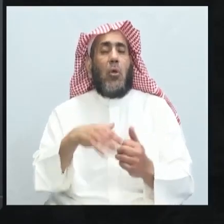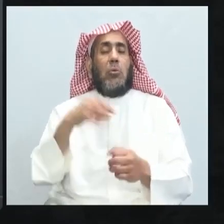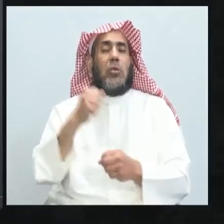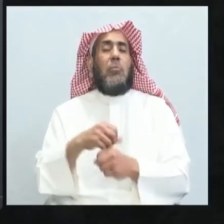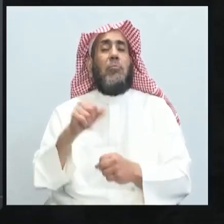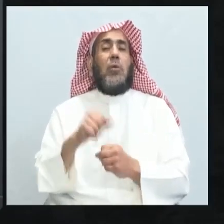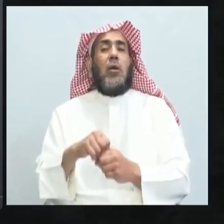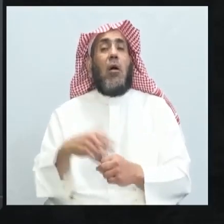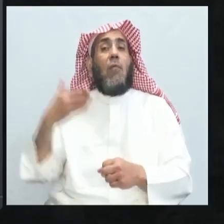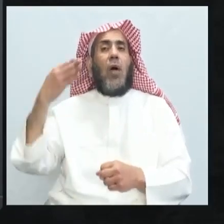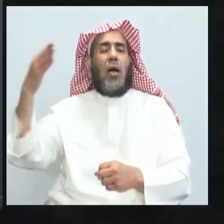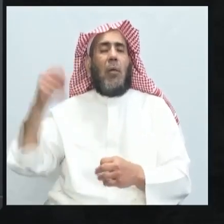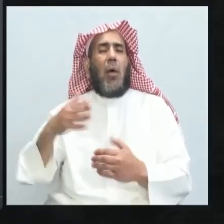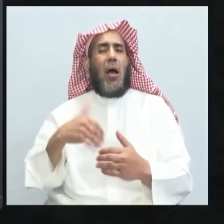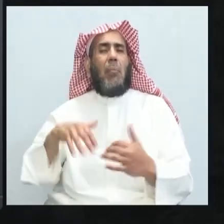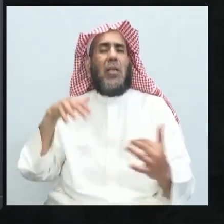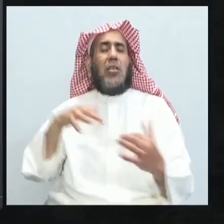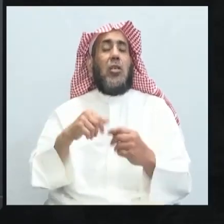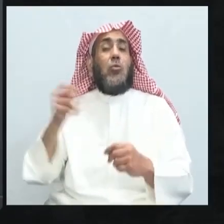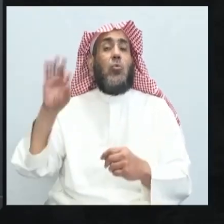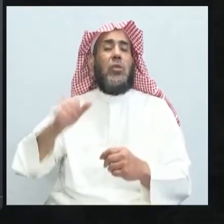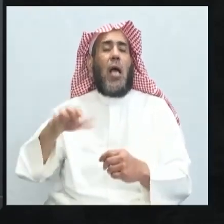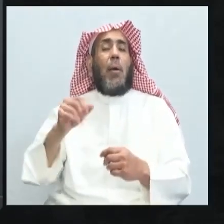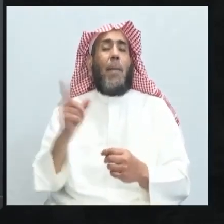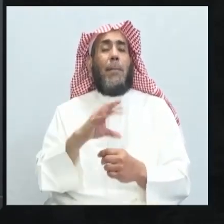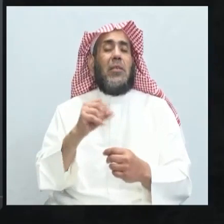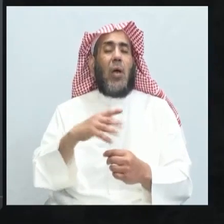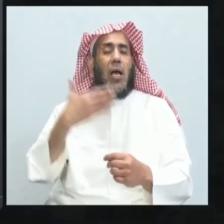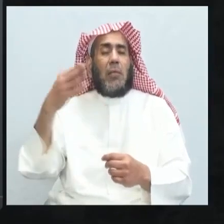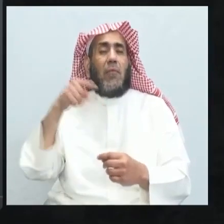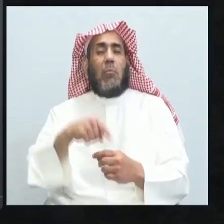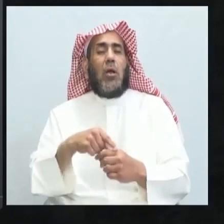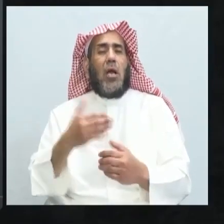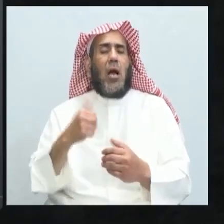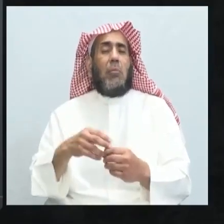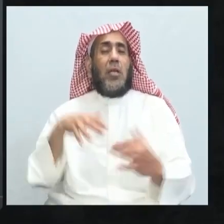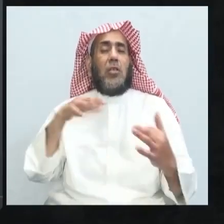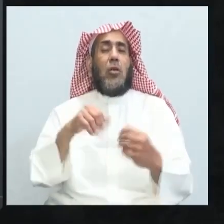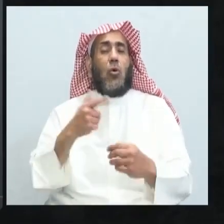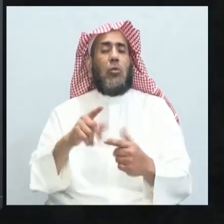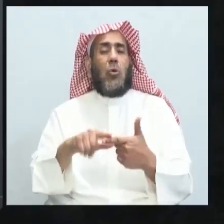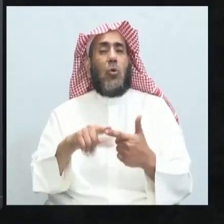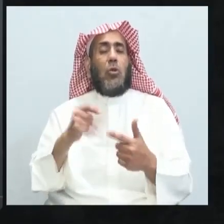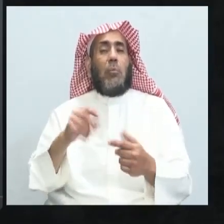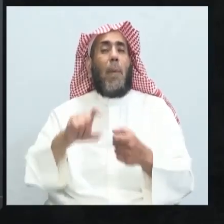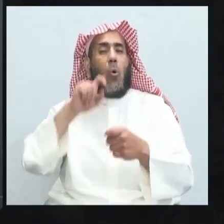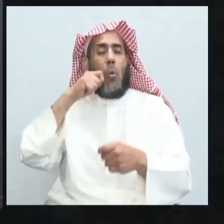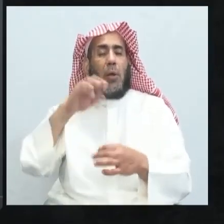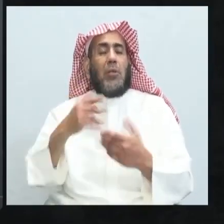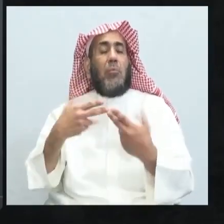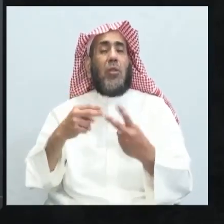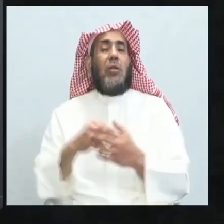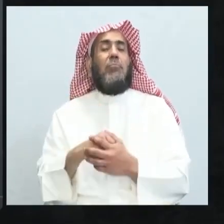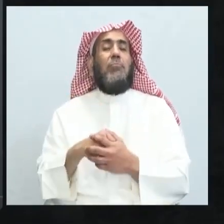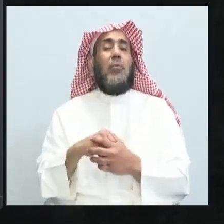الصلاه والسلام فخطب قبل الجيش جيش اسامه بن زيد خطب فيهم قبل بدايه الجيش وايضا الخطبه الاخرى خطبه عمر رضي